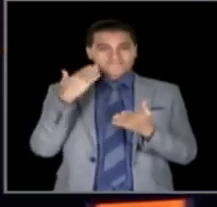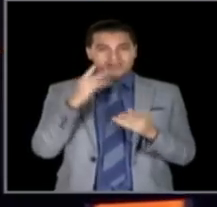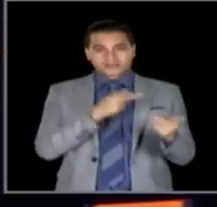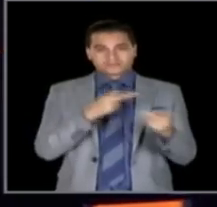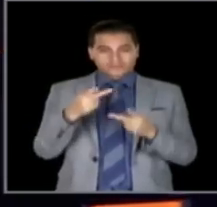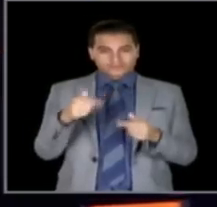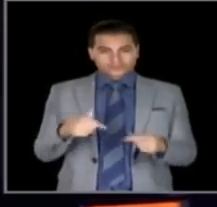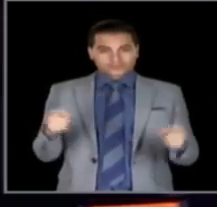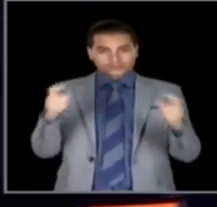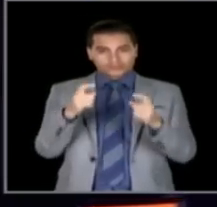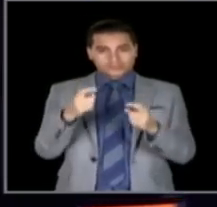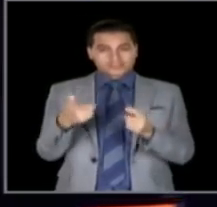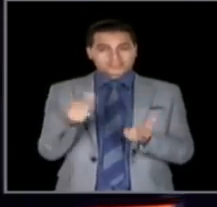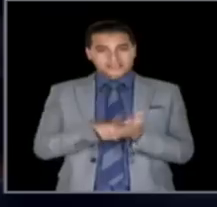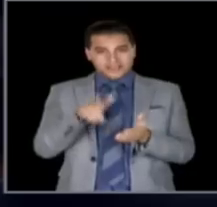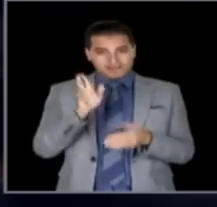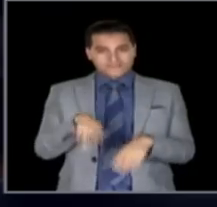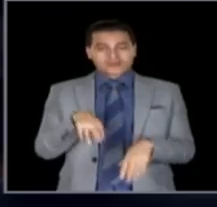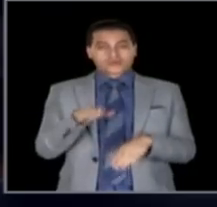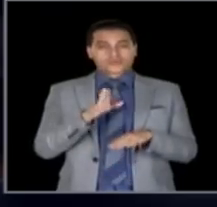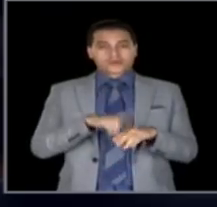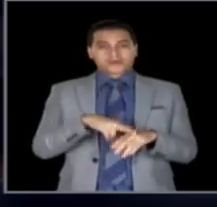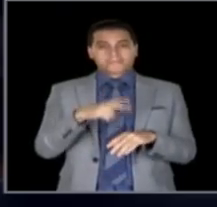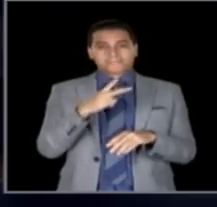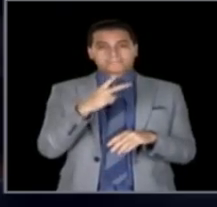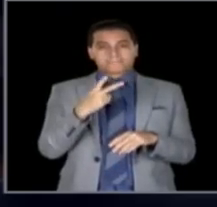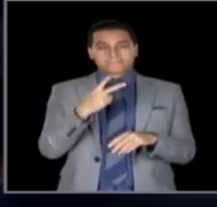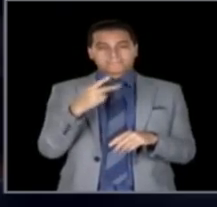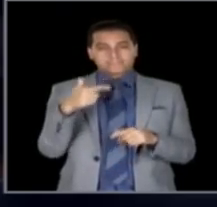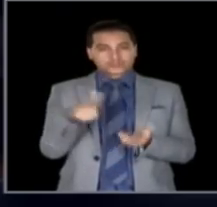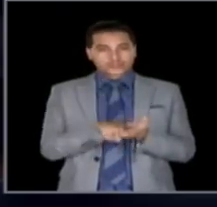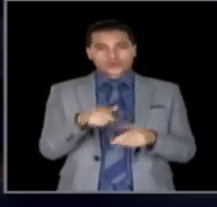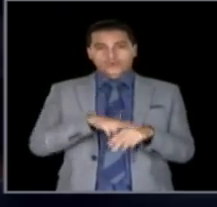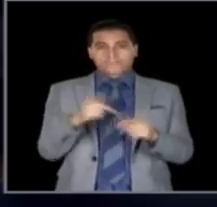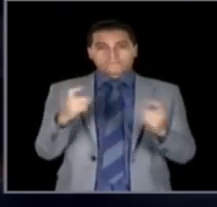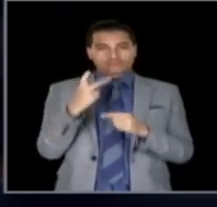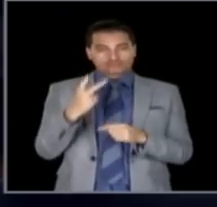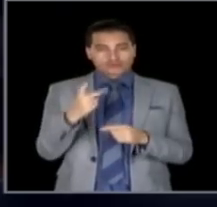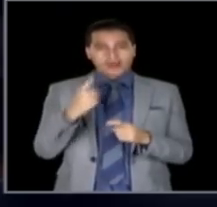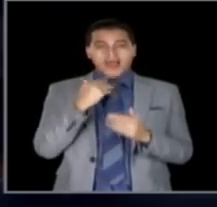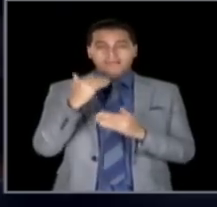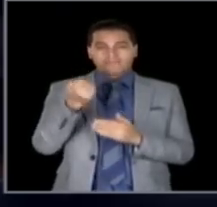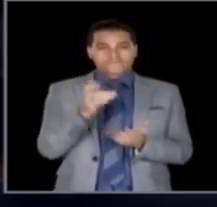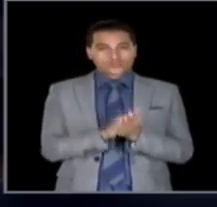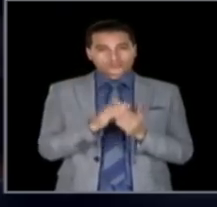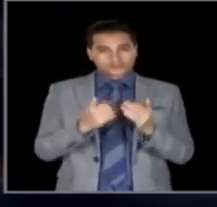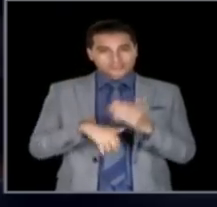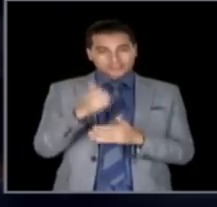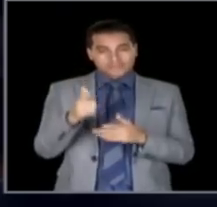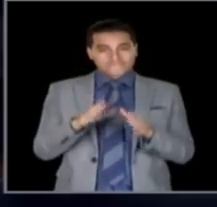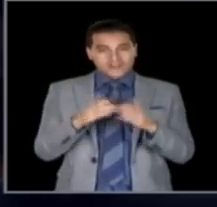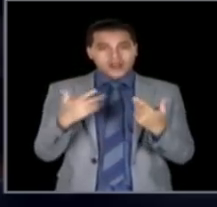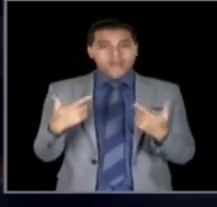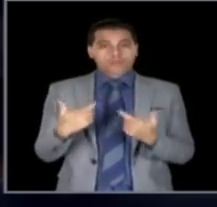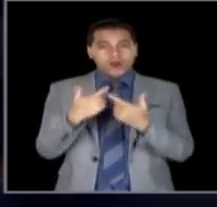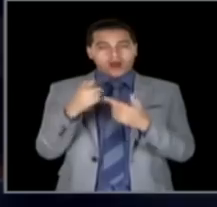فريق قوي معاهم ست نقاط من ماتشين، أملهم الصدارة، المحاربون من